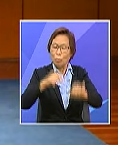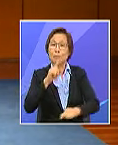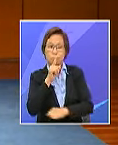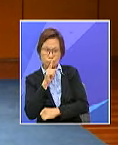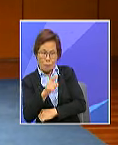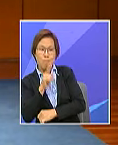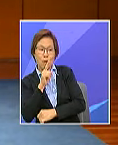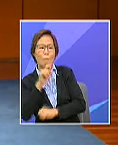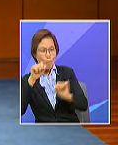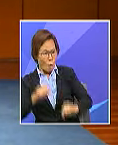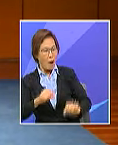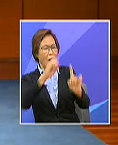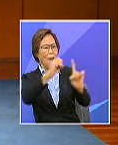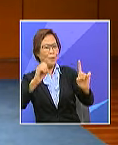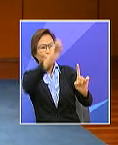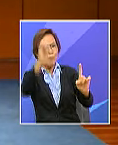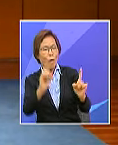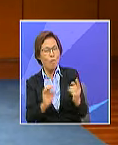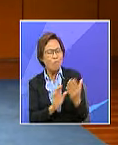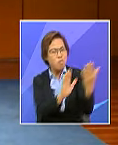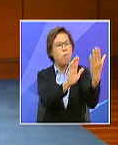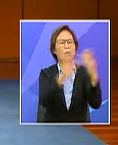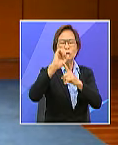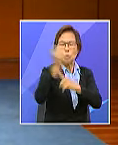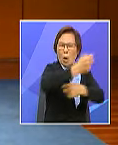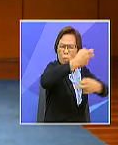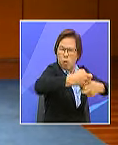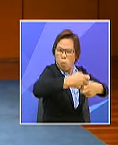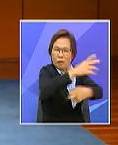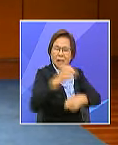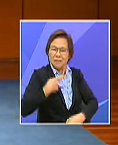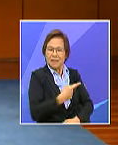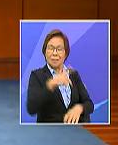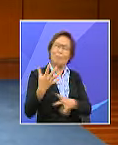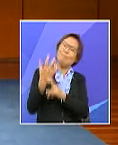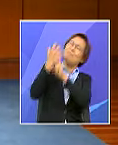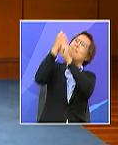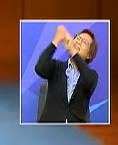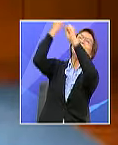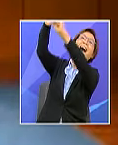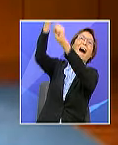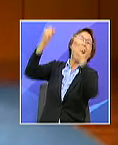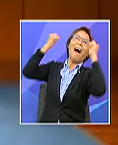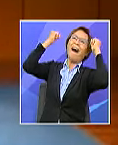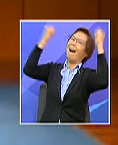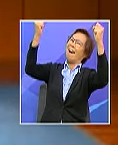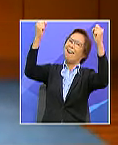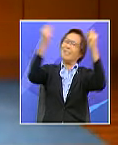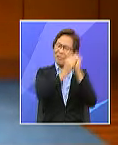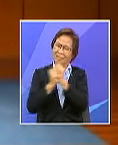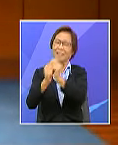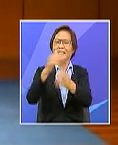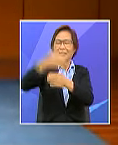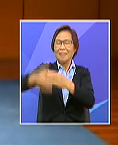kita Haruni situasinya sukar dan kita menang bersama dalam